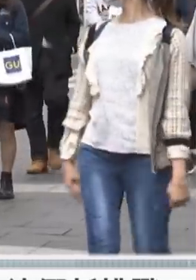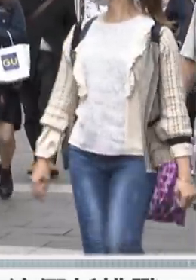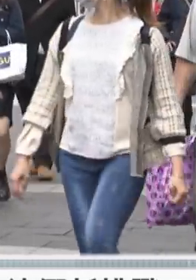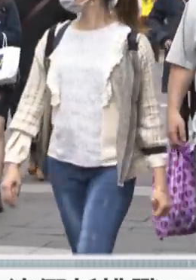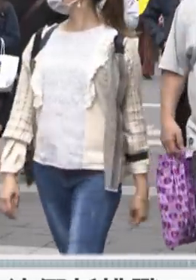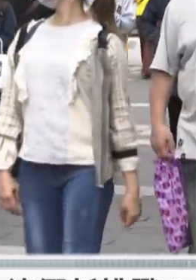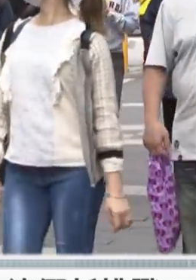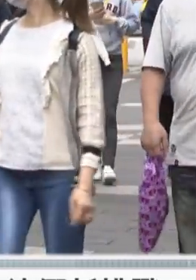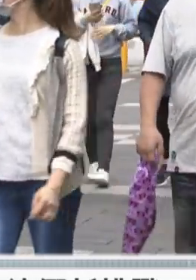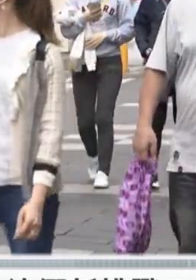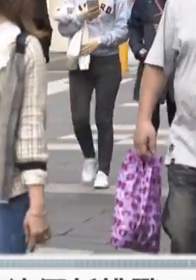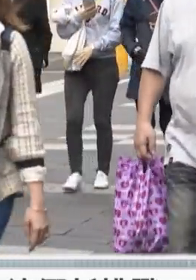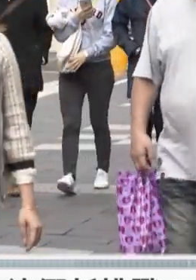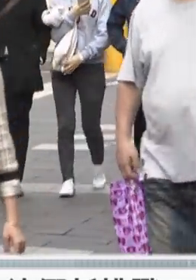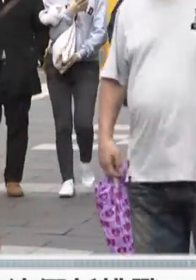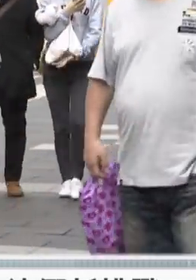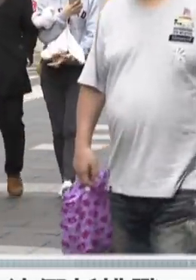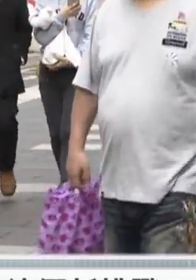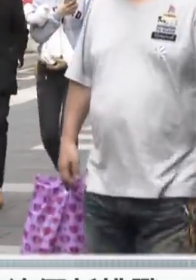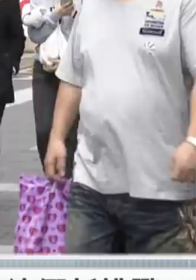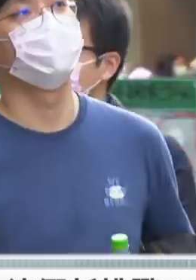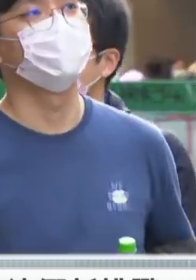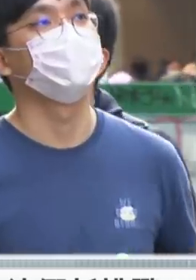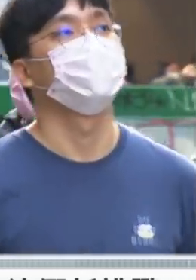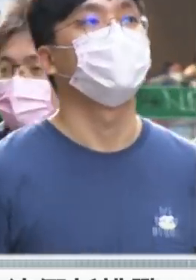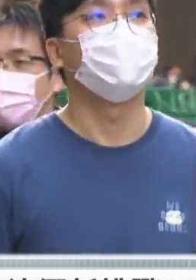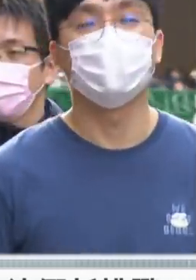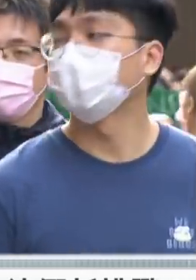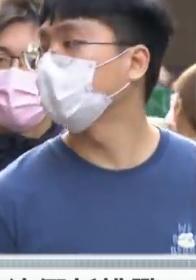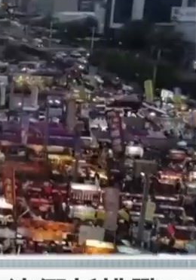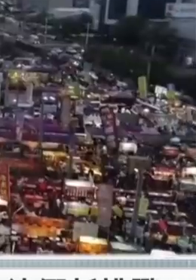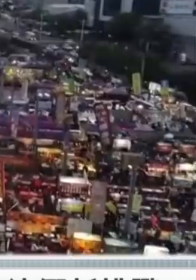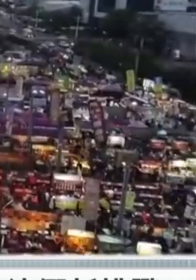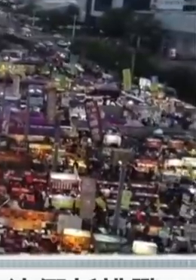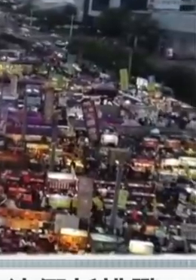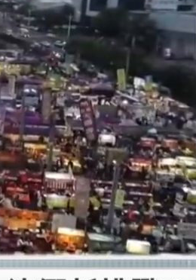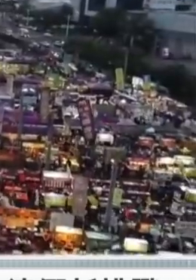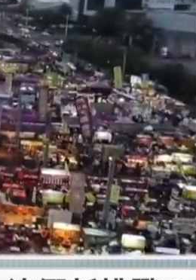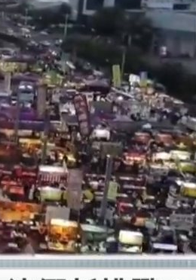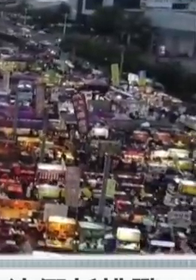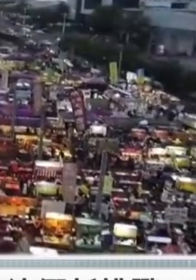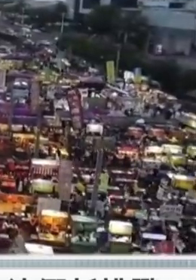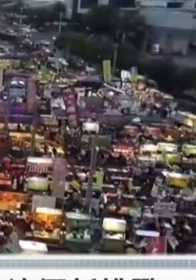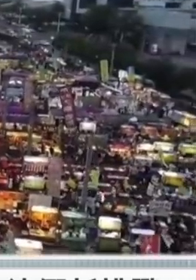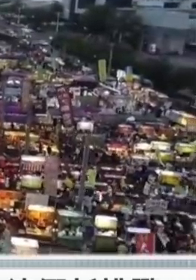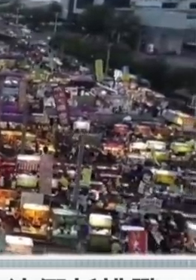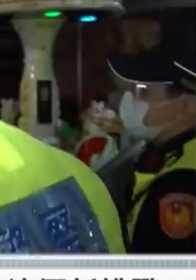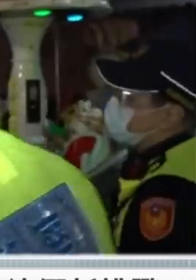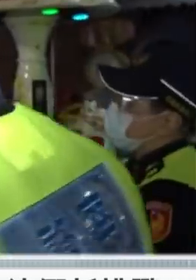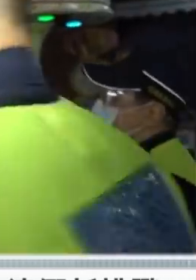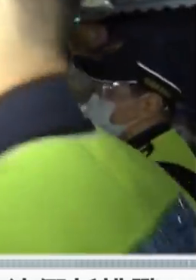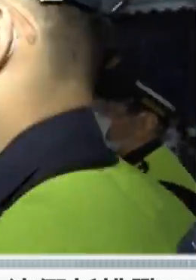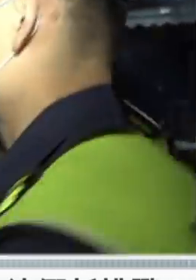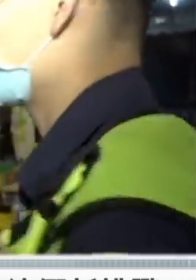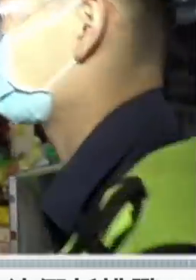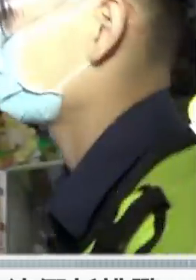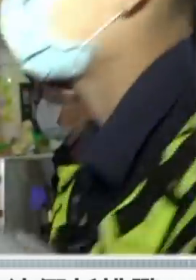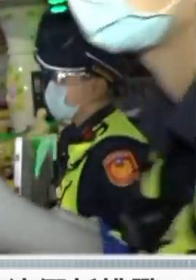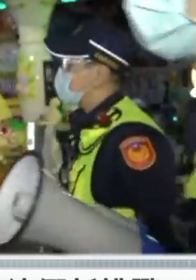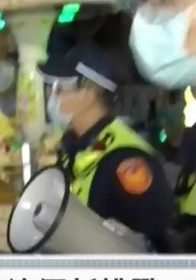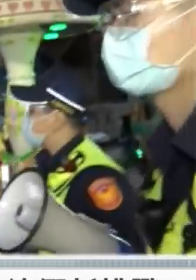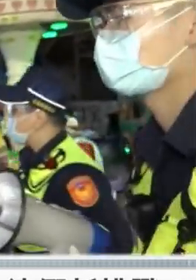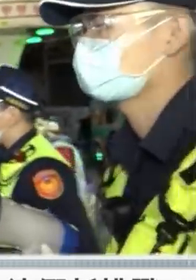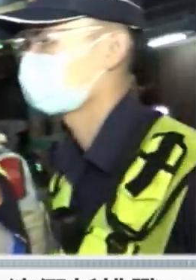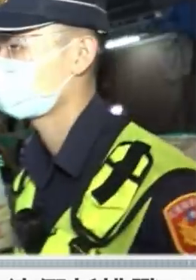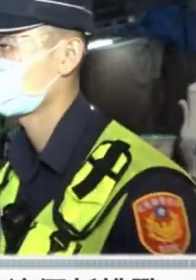很重要，结果变成这样嘛。全国包括垦丁在内11个景点，事实上不只是一个景点，一大堆的这个地方全部都爆嘛，对不对？在这个地方，我要特别提